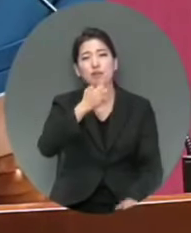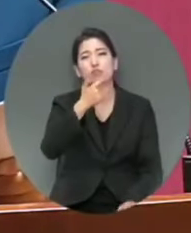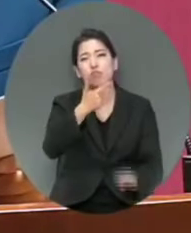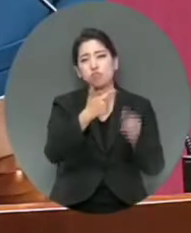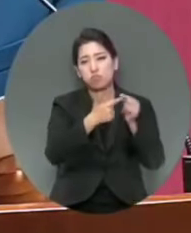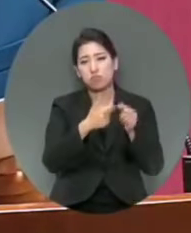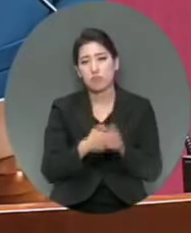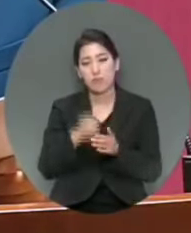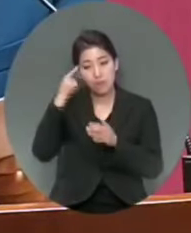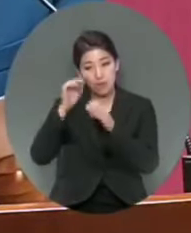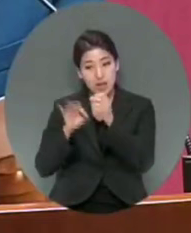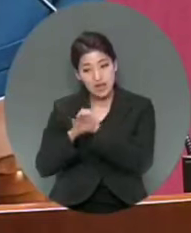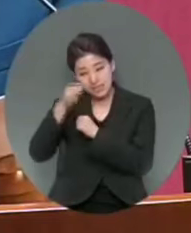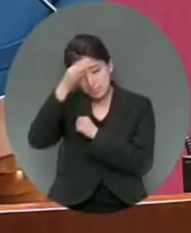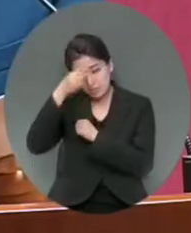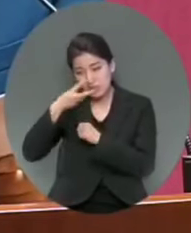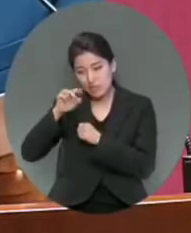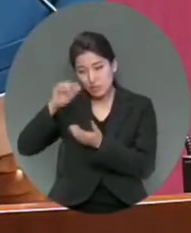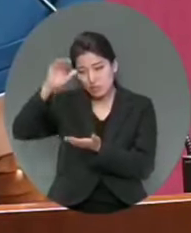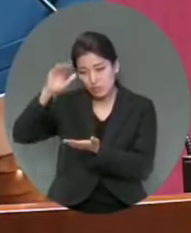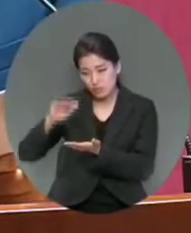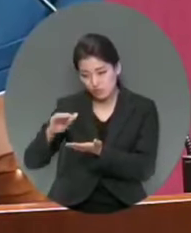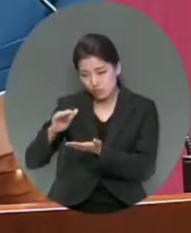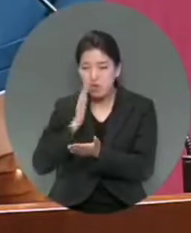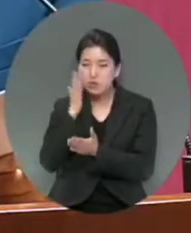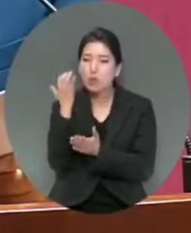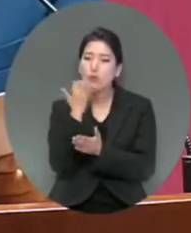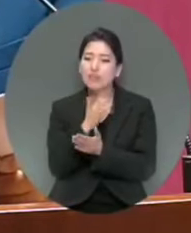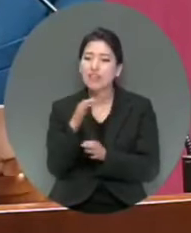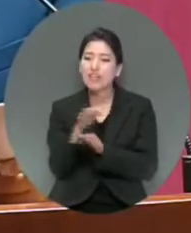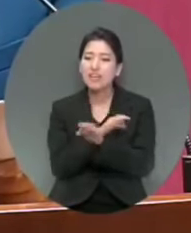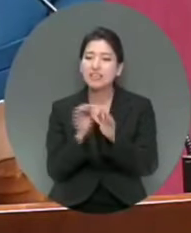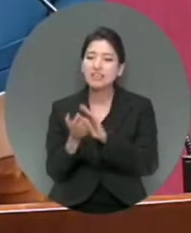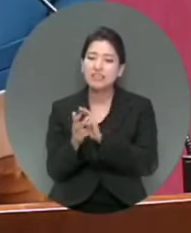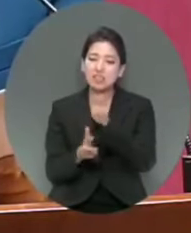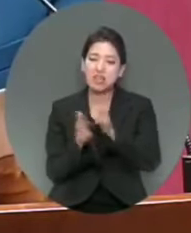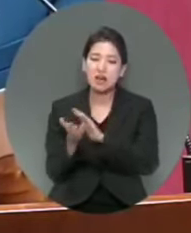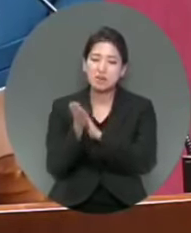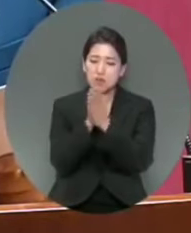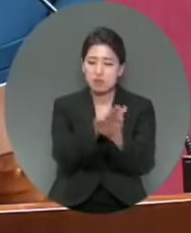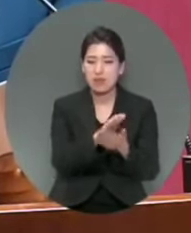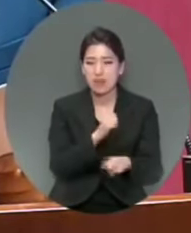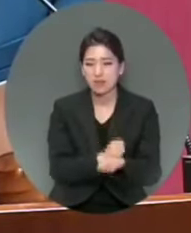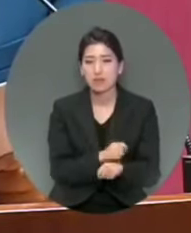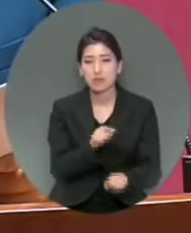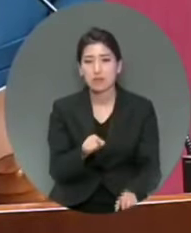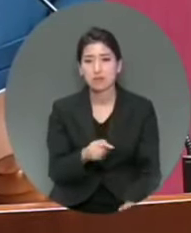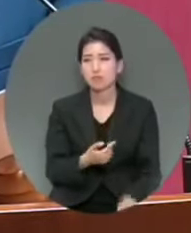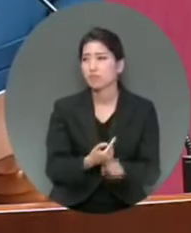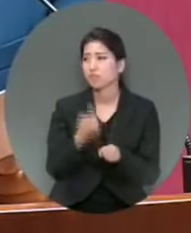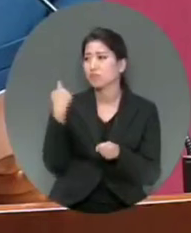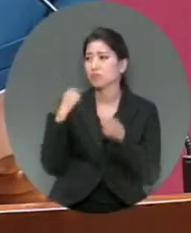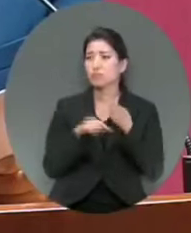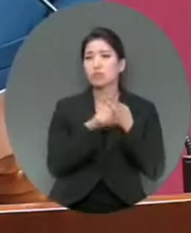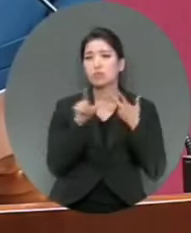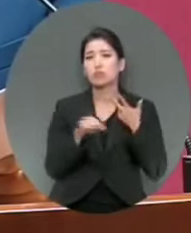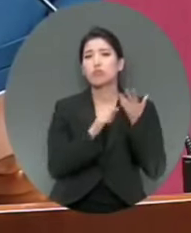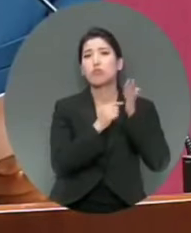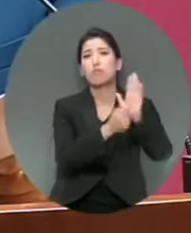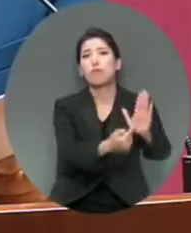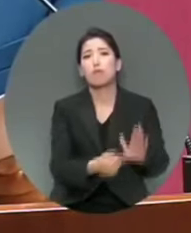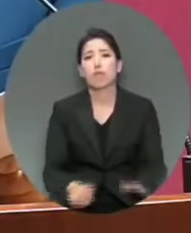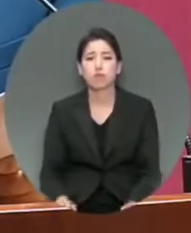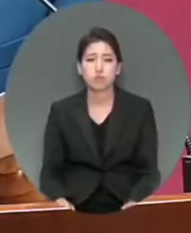과학적인 탄소 중립 이행 방안 마련으로 녹색 경제 전환 사업입니다. 이게 바로 지난 22년 7월에 발표한 겁니다. 얼마 안